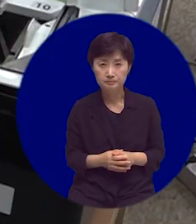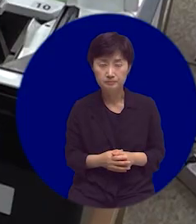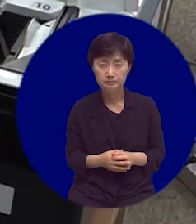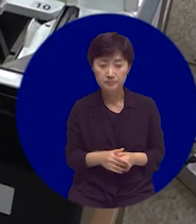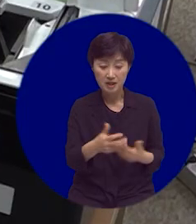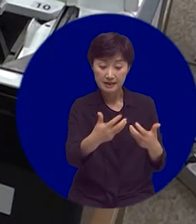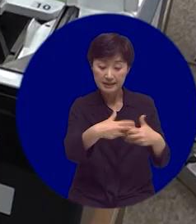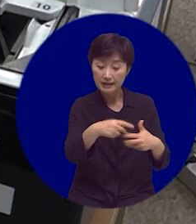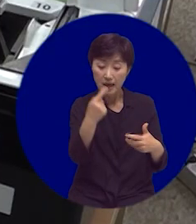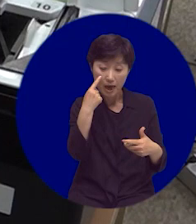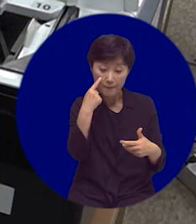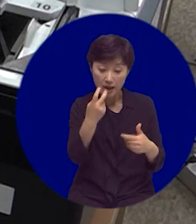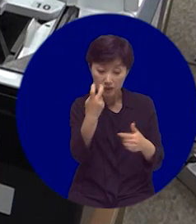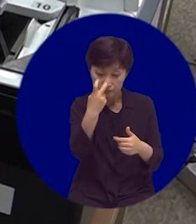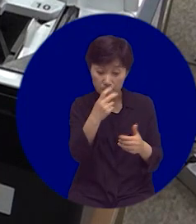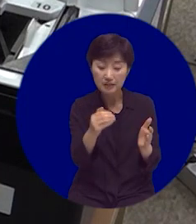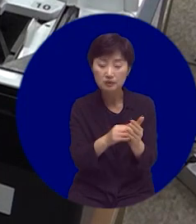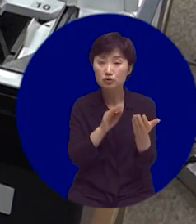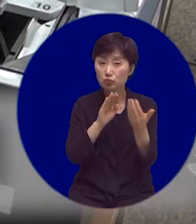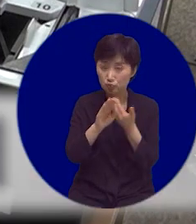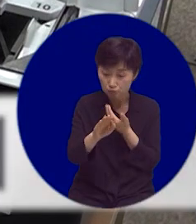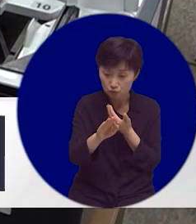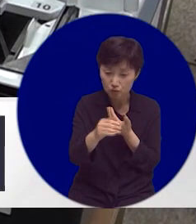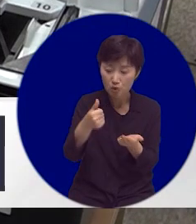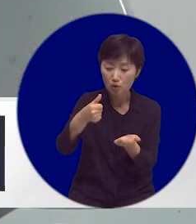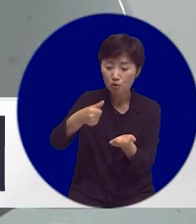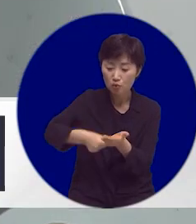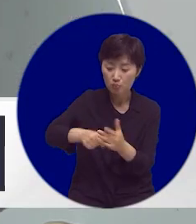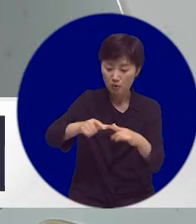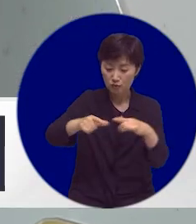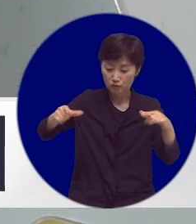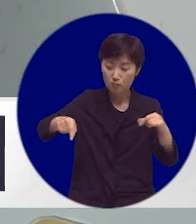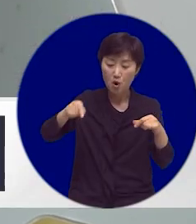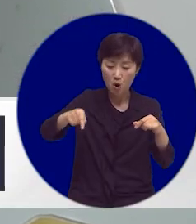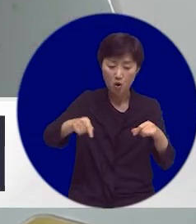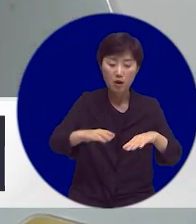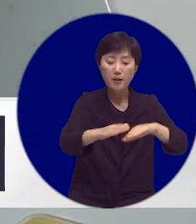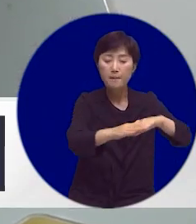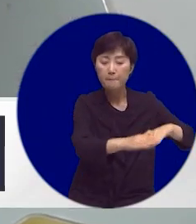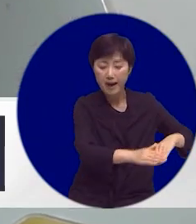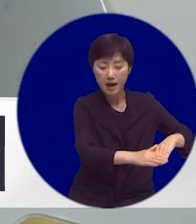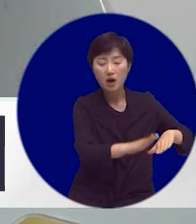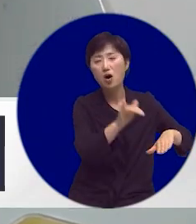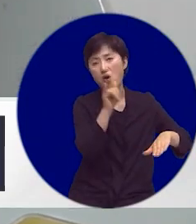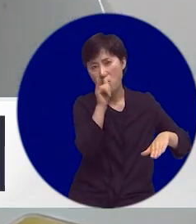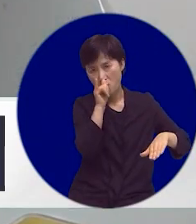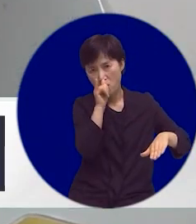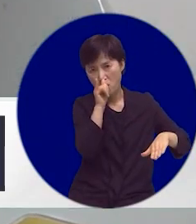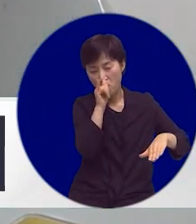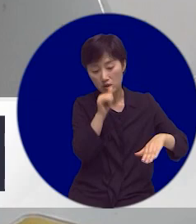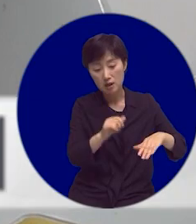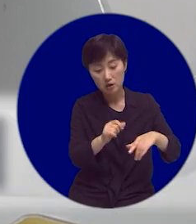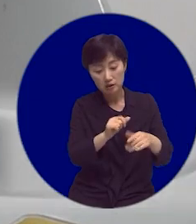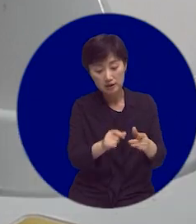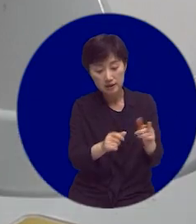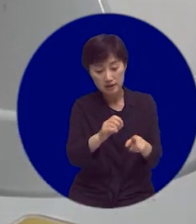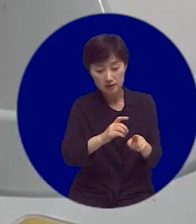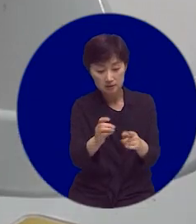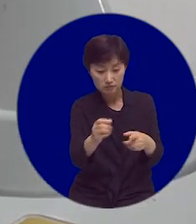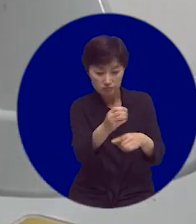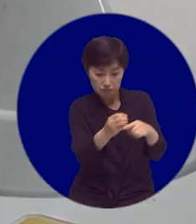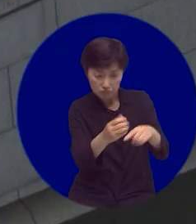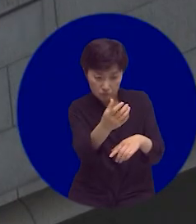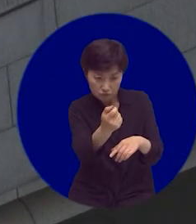투표지 분류기 모의시험이 종료된 후 발생된 투표지는 선거일까지 별도 보관하고 시범 운영 데이터는 삭제합니다.